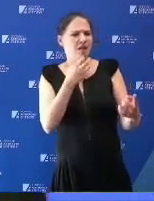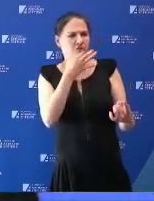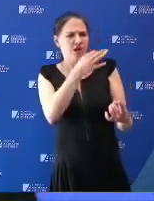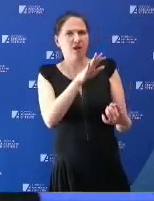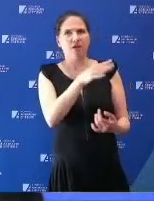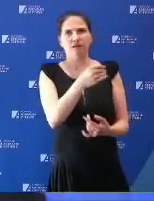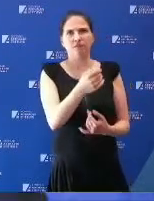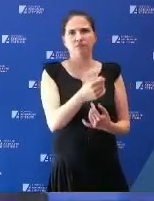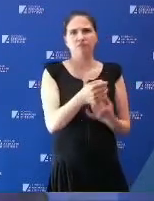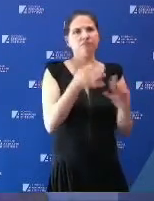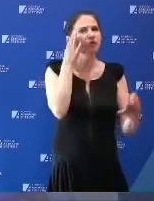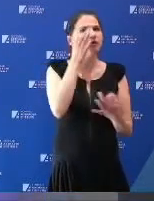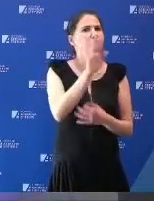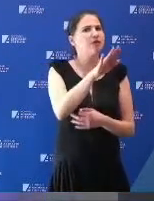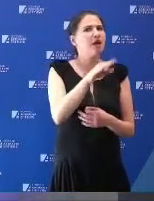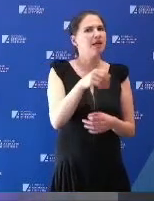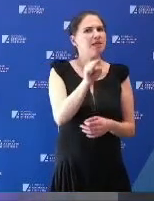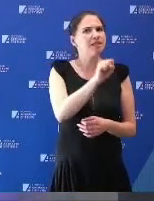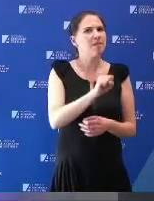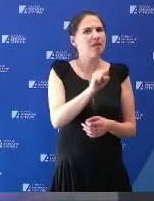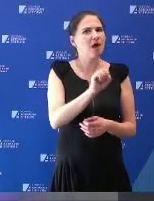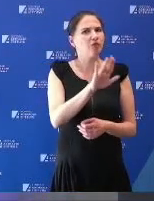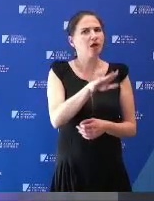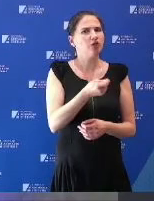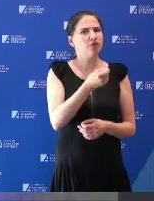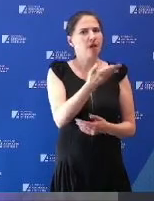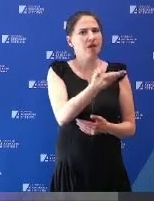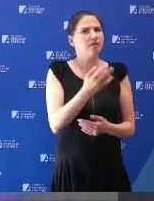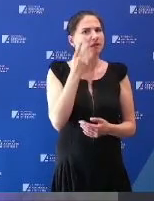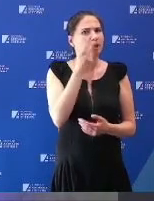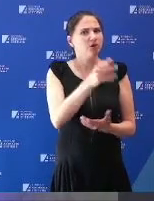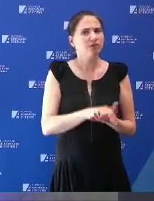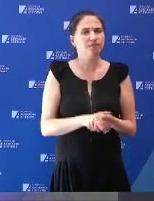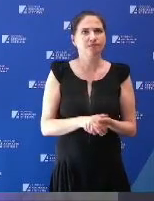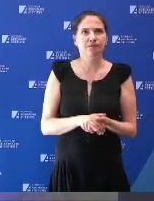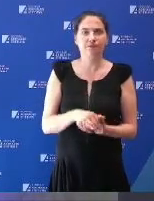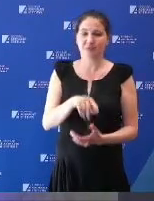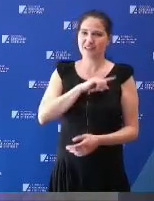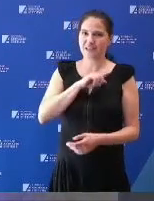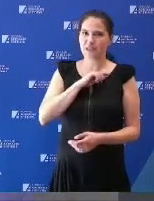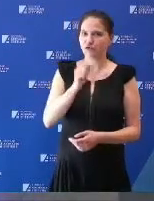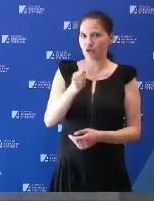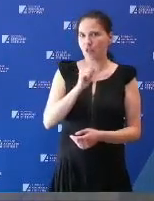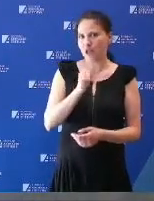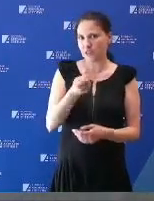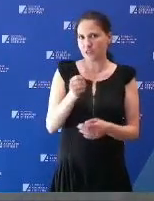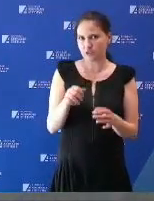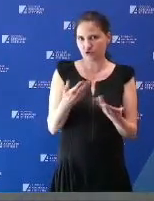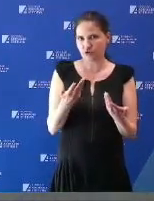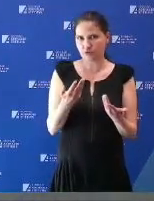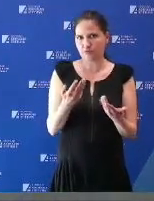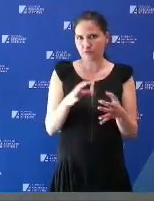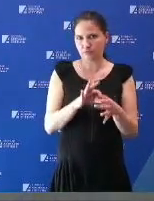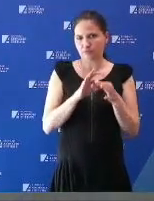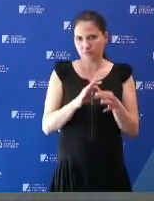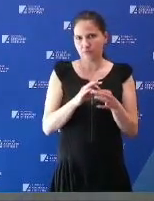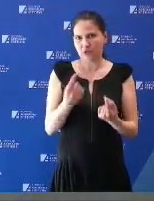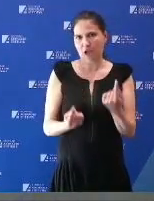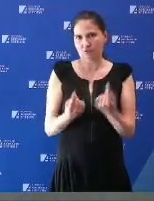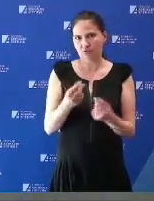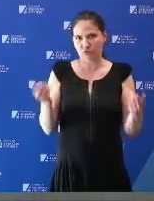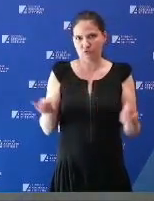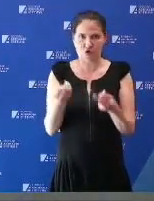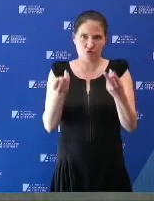Innovation denn bei deinen Seminaren während deines Stipendiums? Ich war ja Stipendiat der journalistischen Nachwuchsförderung der Konrad-Adenauer-Stiftung und ich habe